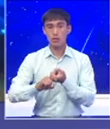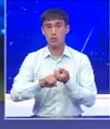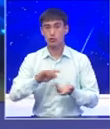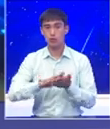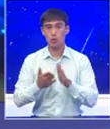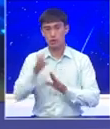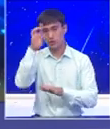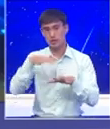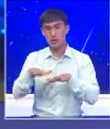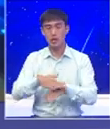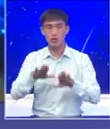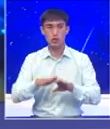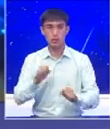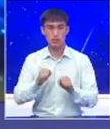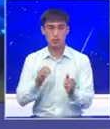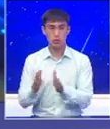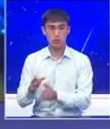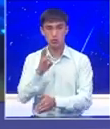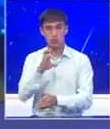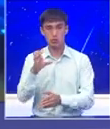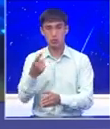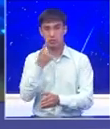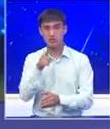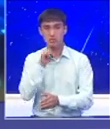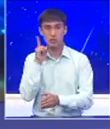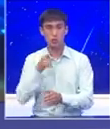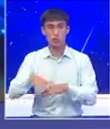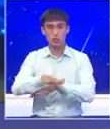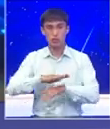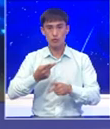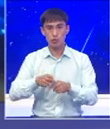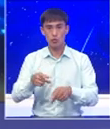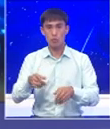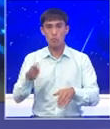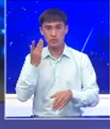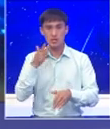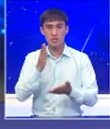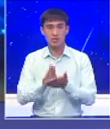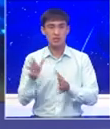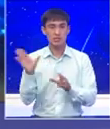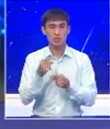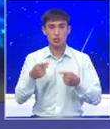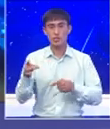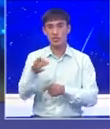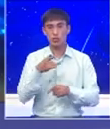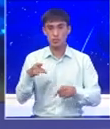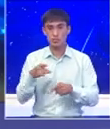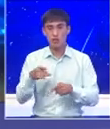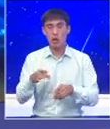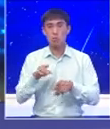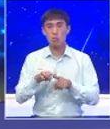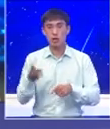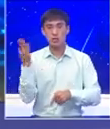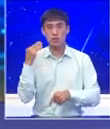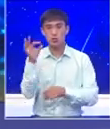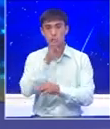Эпидемиологическая ситуация в стране остается стабильной. Нур-Султан приблизился к зеленой зоне, в которой по-прежнему находятся и все остальные регионы. За прошедшие